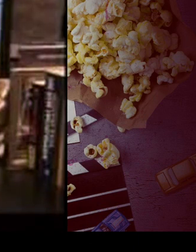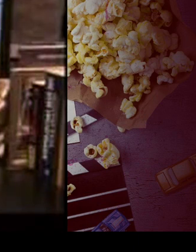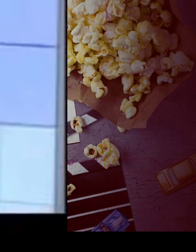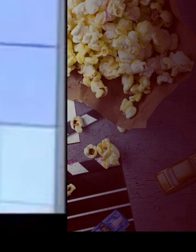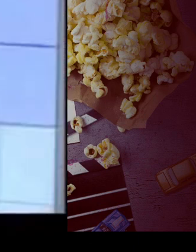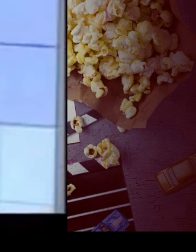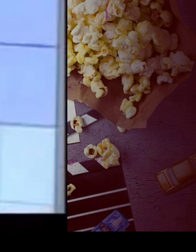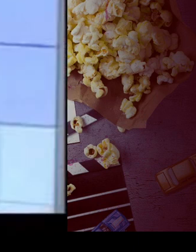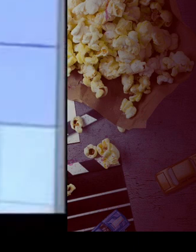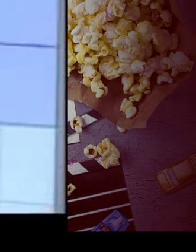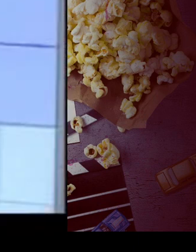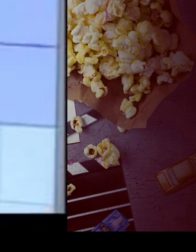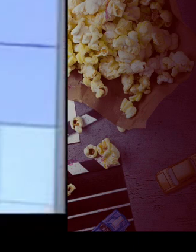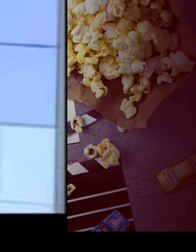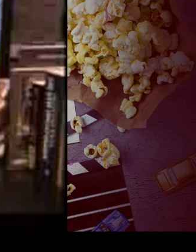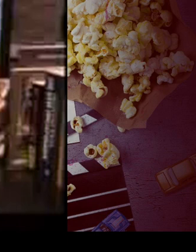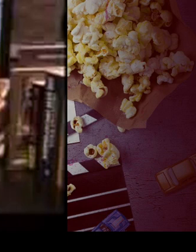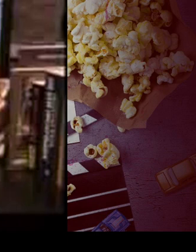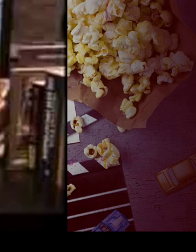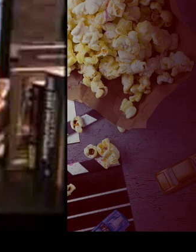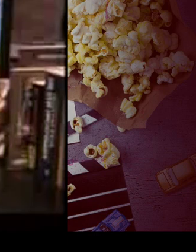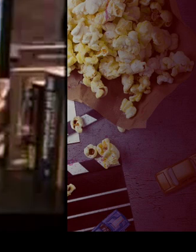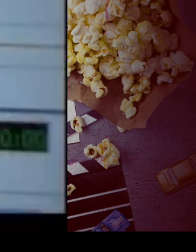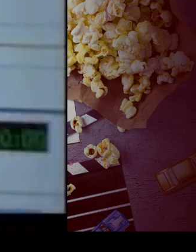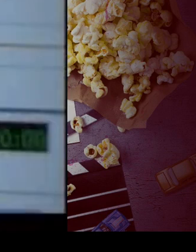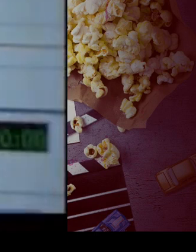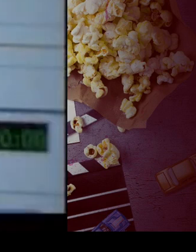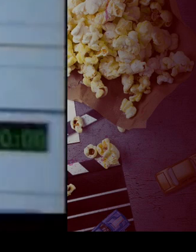scream. Il veut un vrai scream de pain. And there's the famous one.